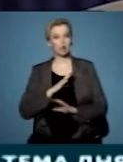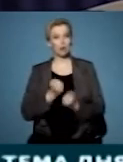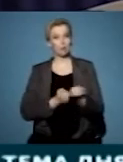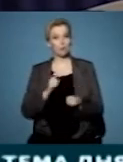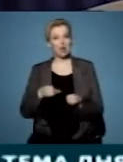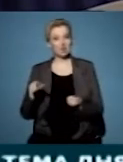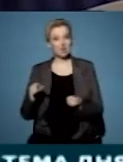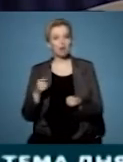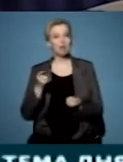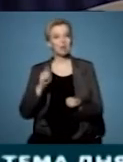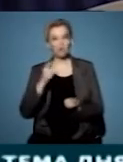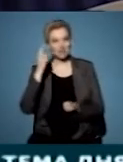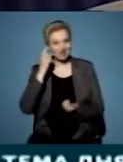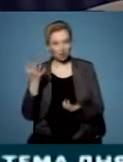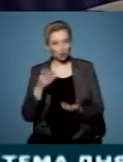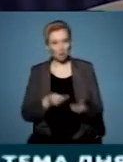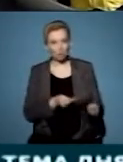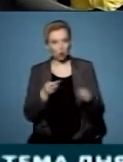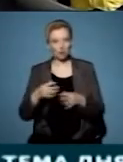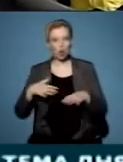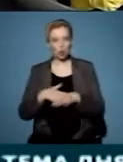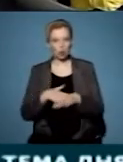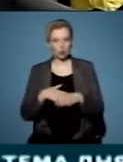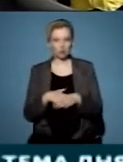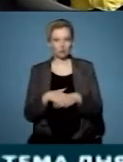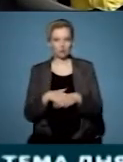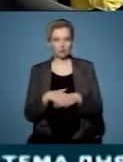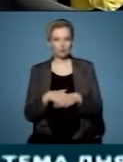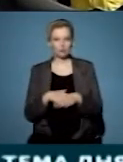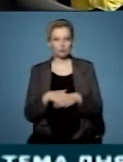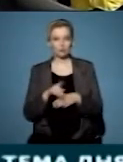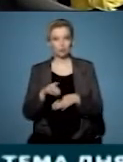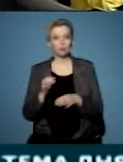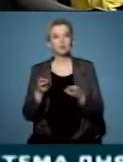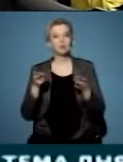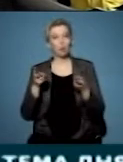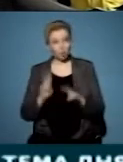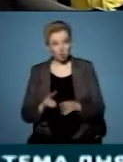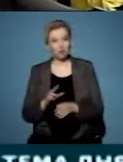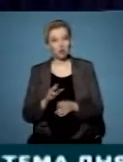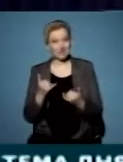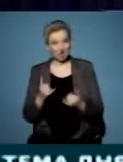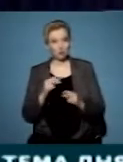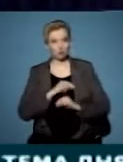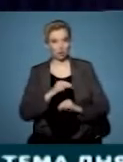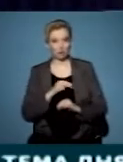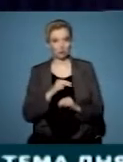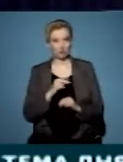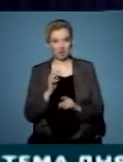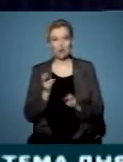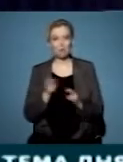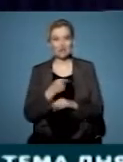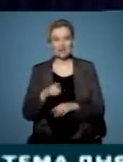перевізники, які навіть і не думали подавати розрахунки. І, власне, вони залишилися і зараз працювати. І, в принципі, так? Навіть без